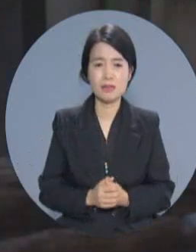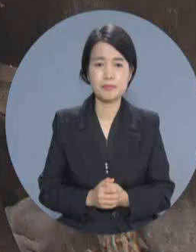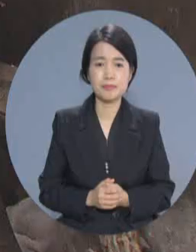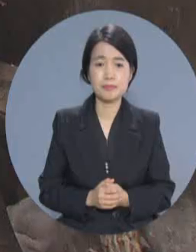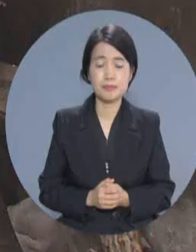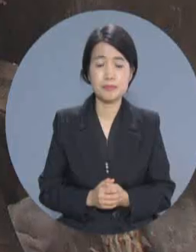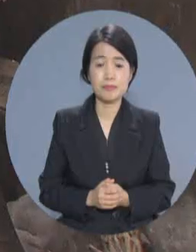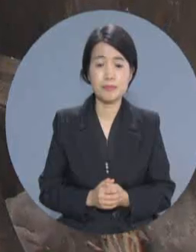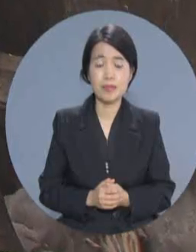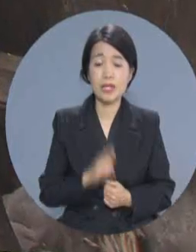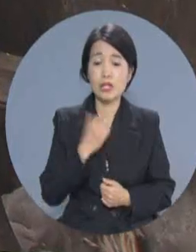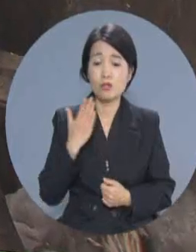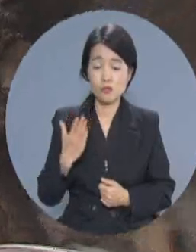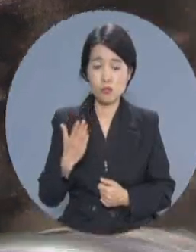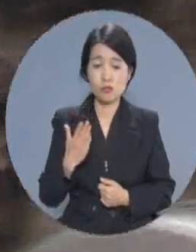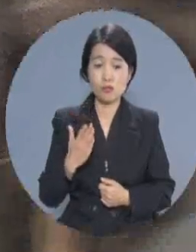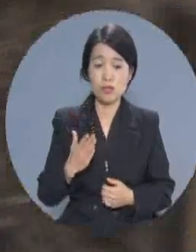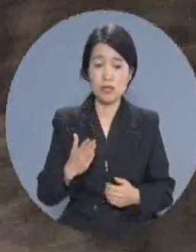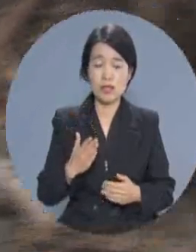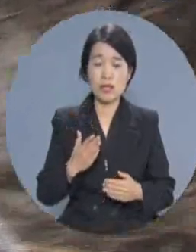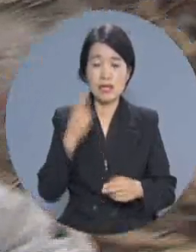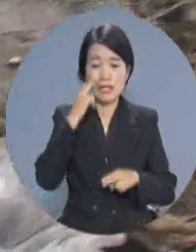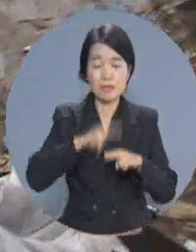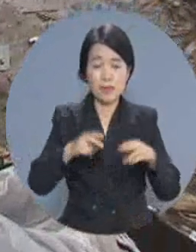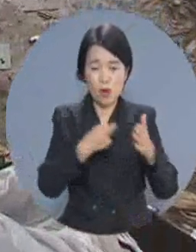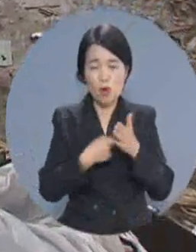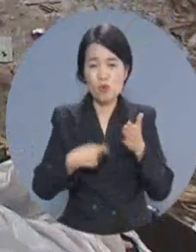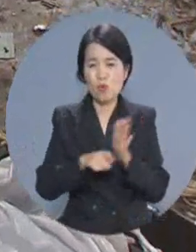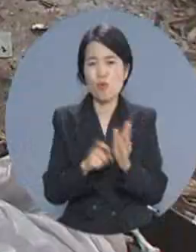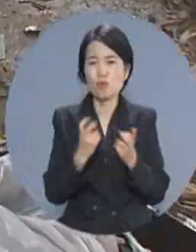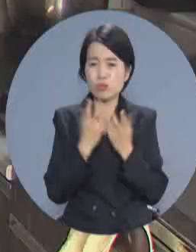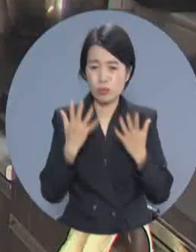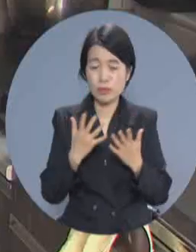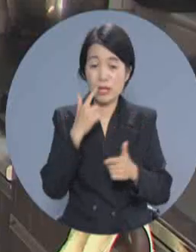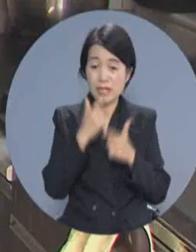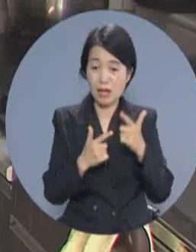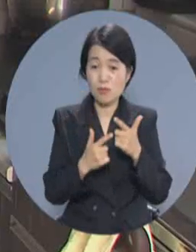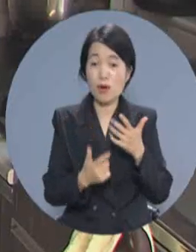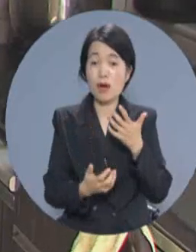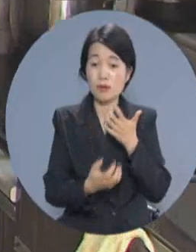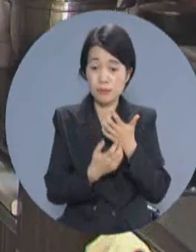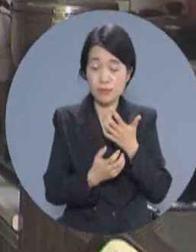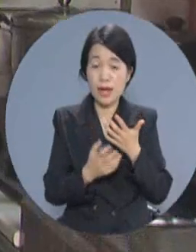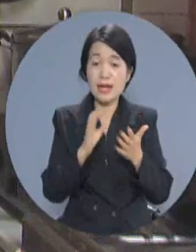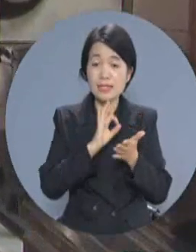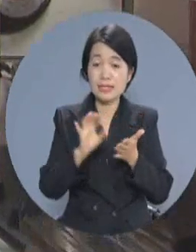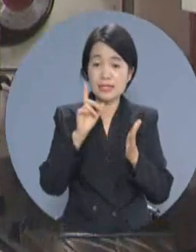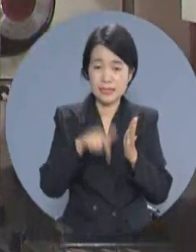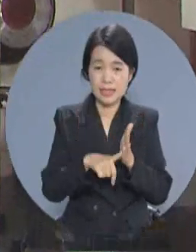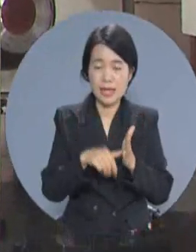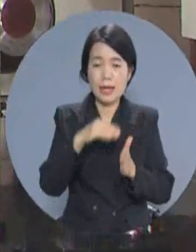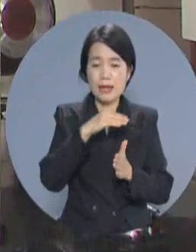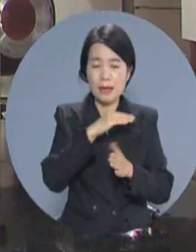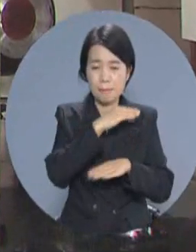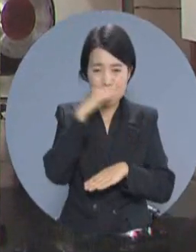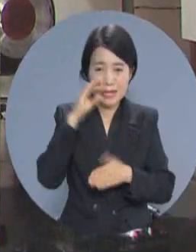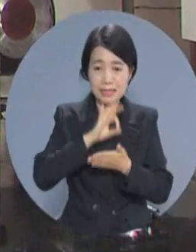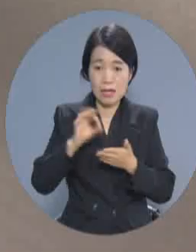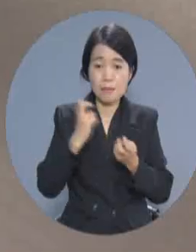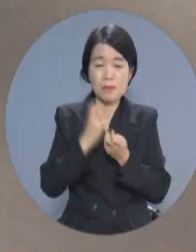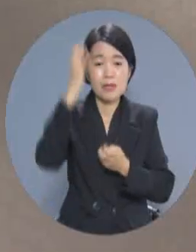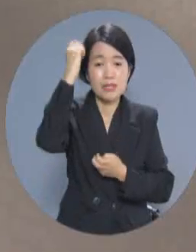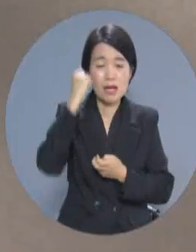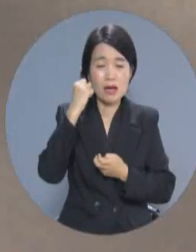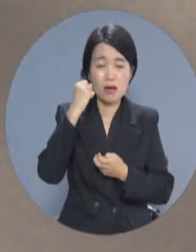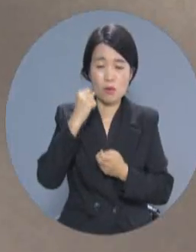됩니다. 소방당국은 난방비 절감 등을 위해 어쩔 수 없이 화목 보일러를 써야 한다면 올바른 사용법을 숙지하고